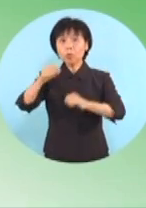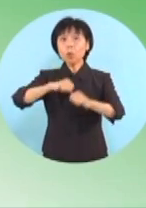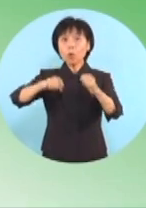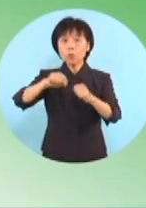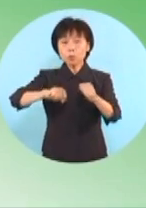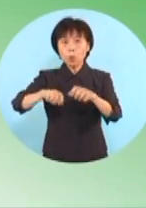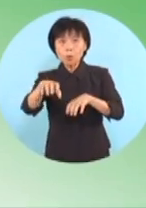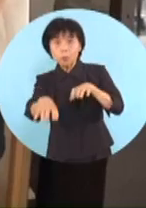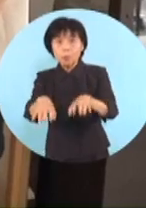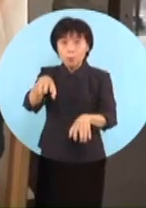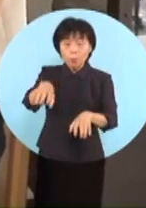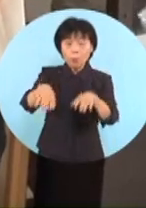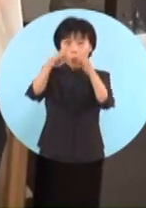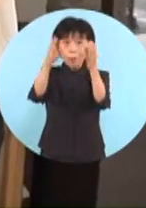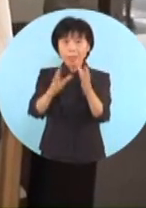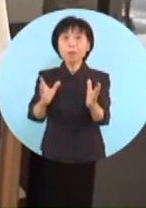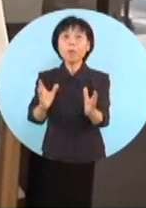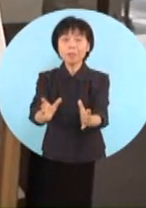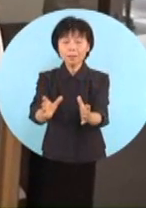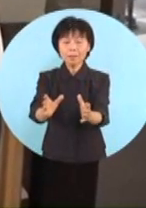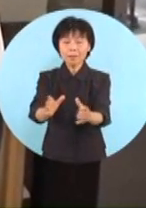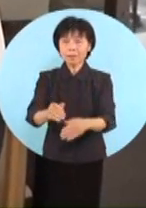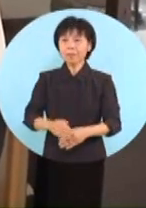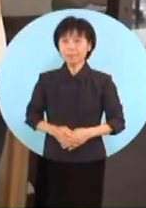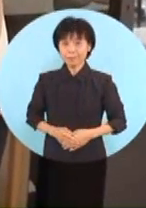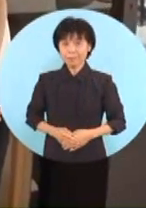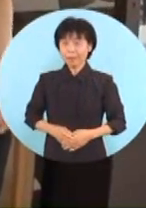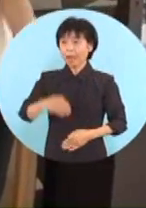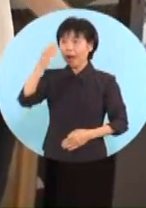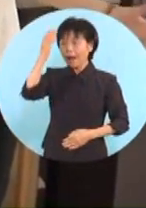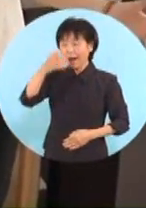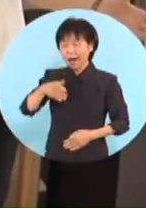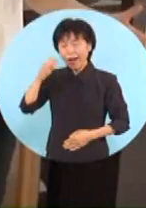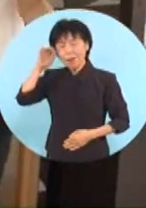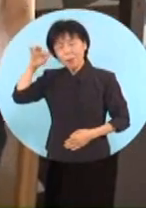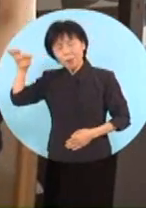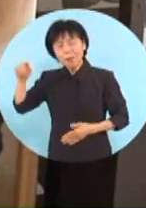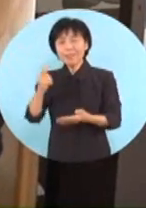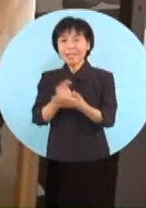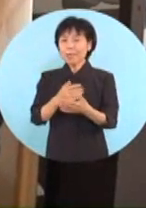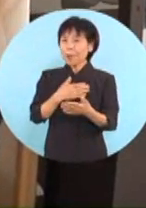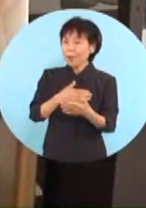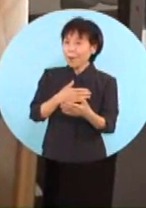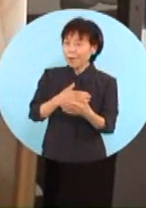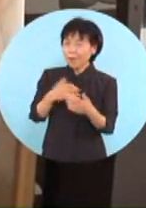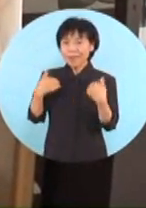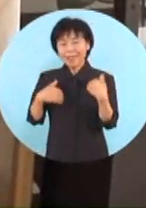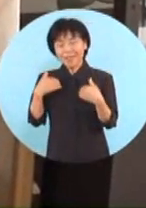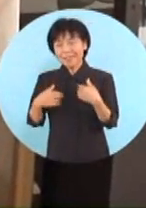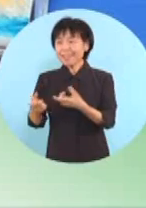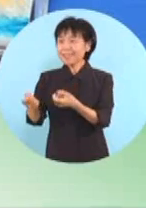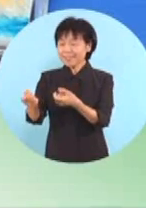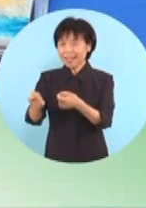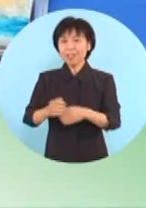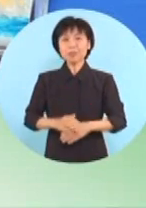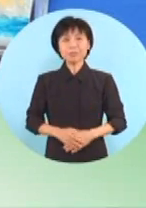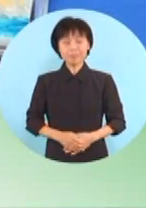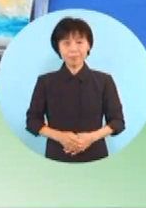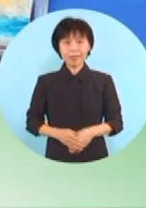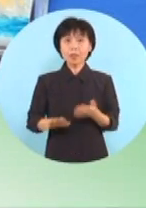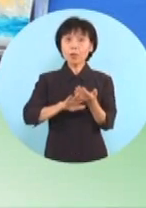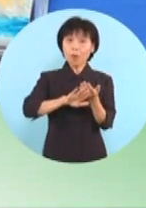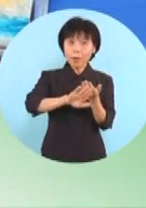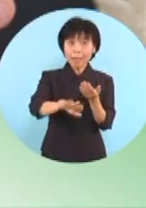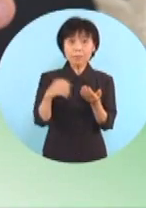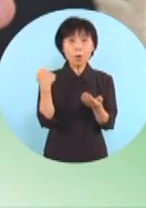なんかもやってきます。 なんか想像しただけでもこうワクワクしますね。 ありがとうございます。その